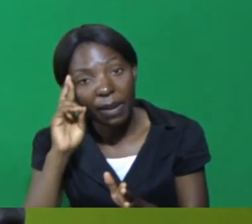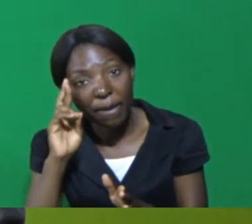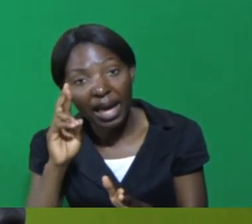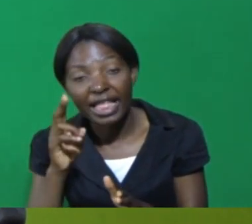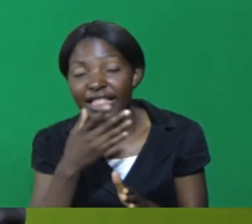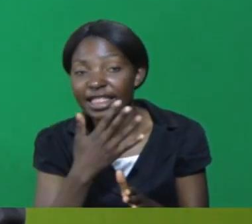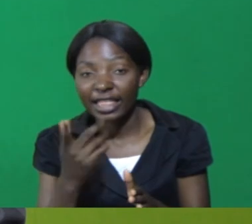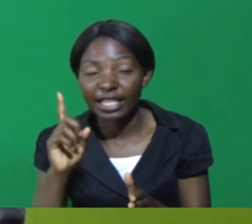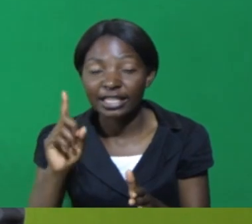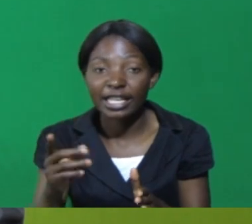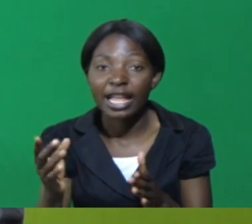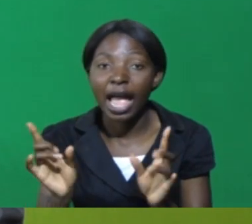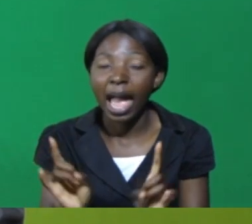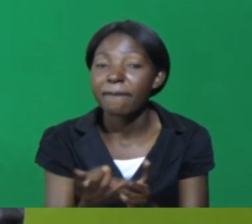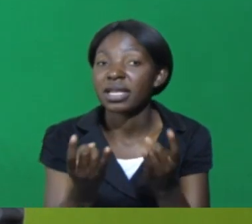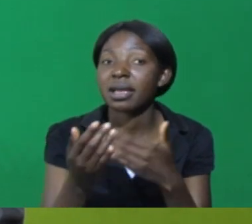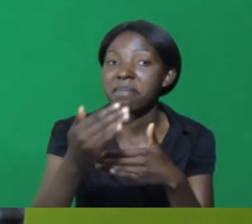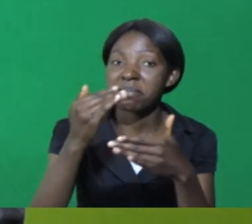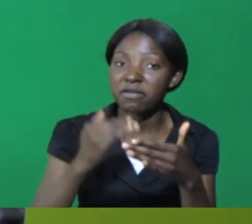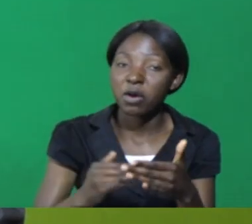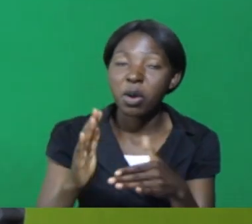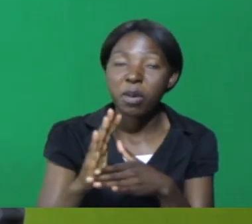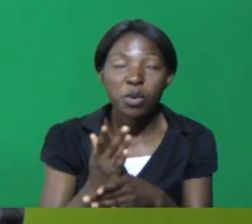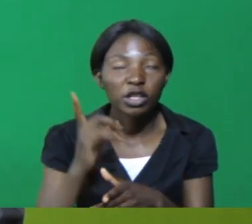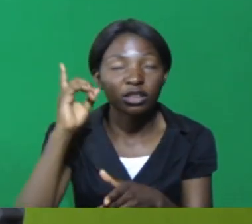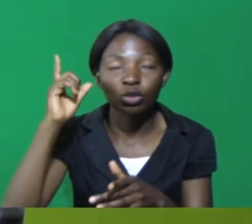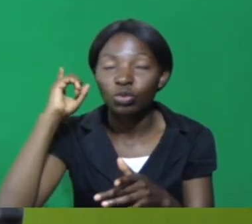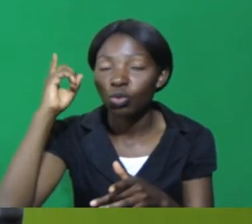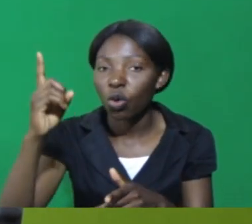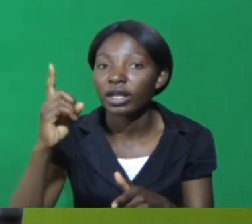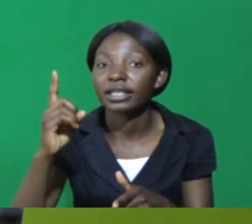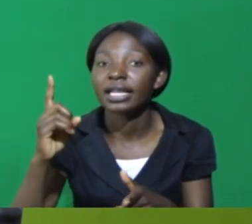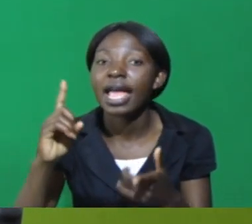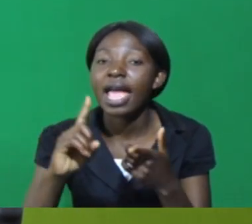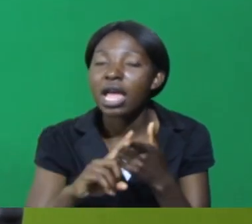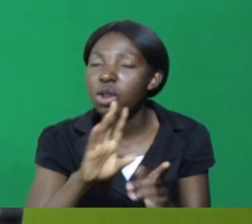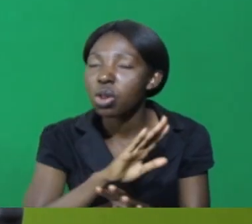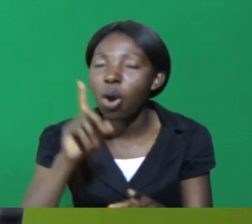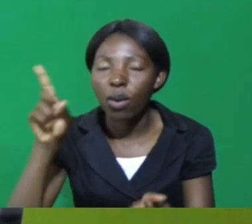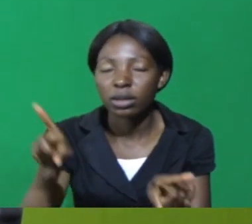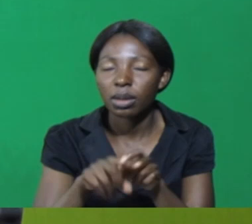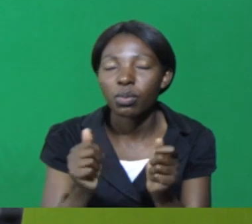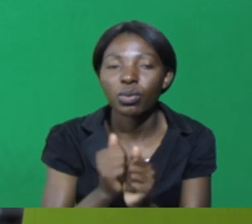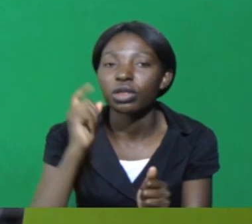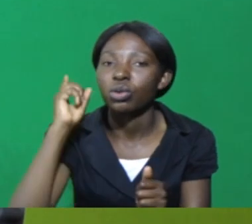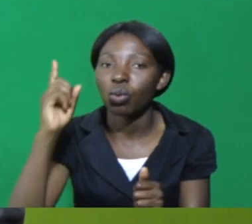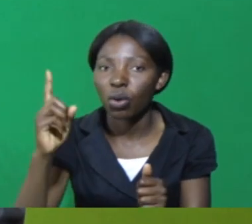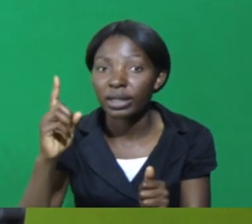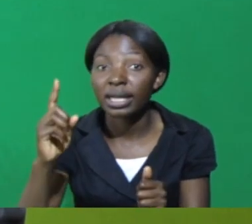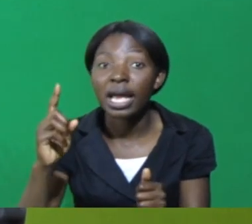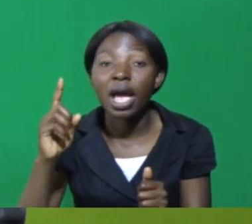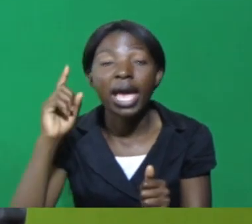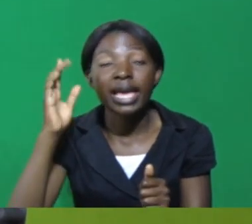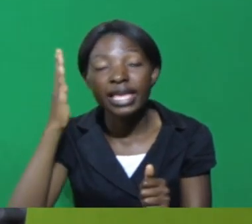zvapfuura zvakare, nokuti ndini Mwari hakuno mumwe. Ndini Mwari hakuna wakafanana neni. Iye unoparidza